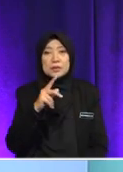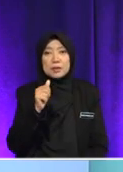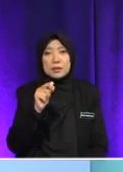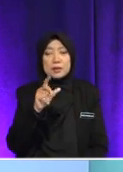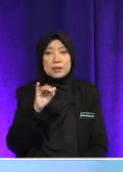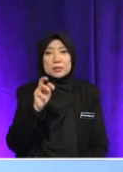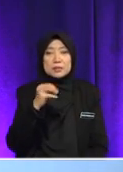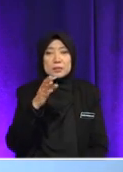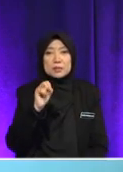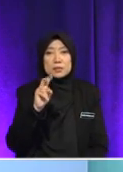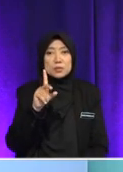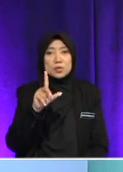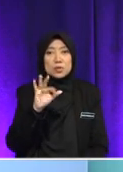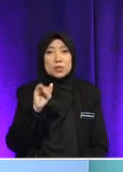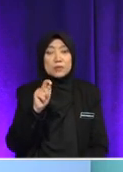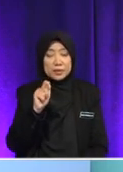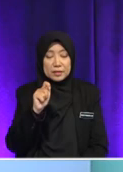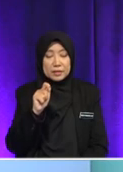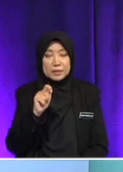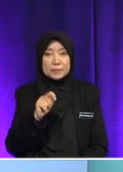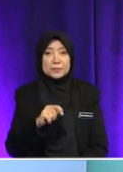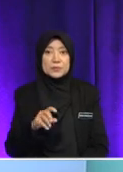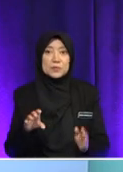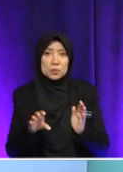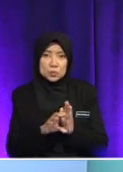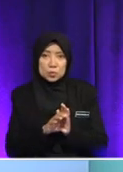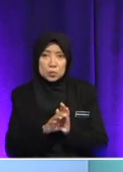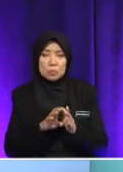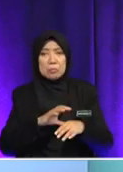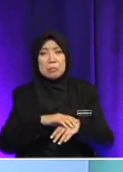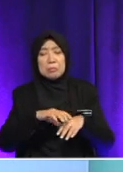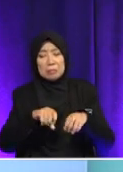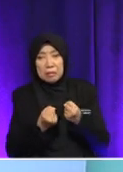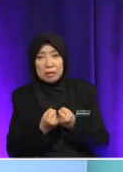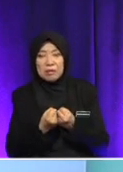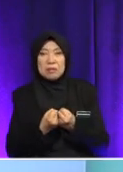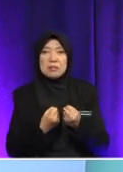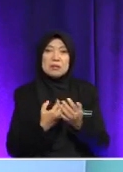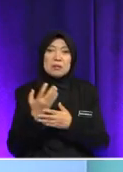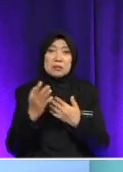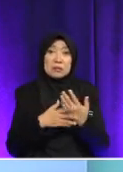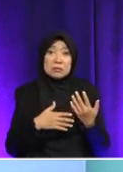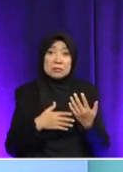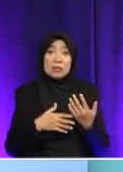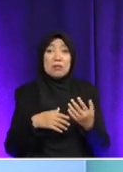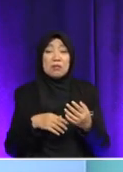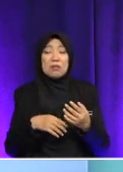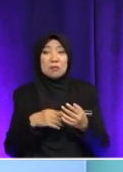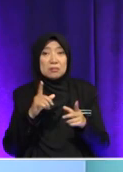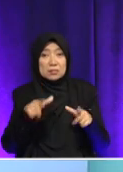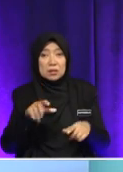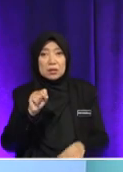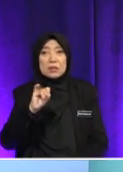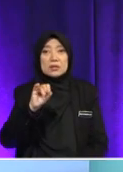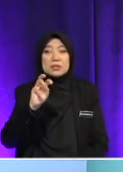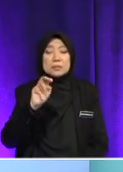nilai yang kita buat contoh kita patah tangan nah bila patah tangan oke kan kita kena Simi kan ah entar bahan